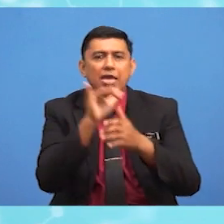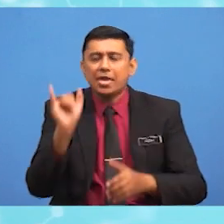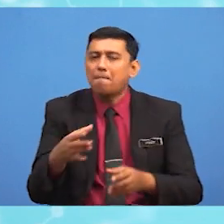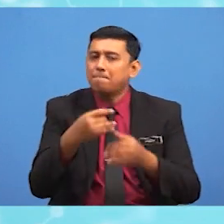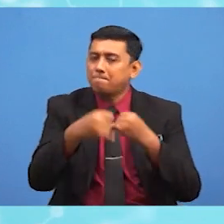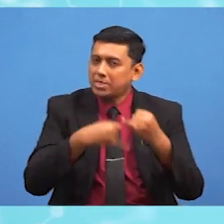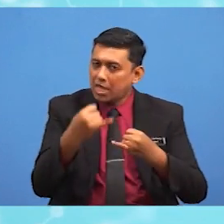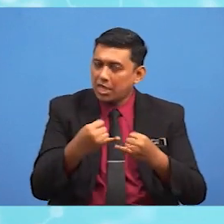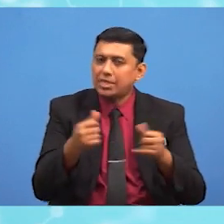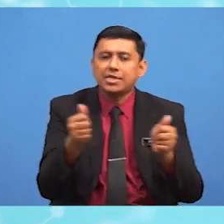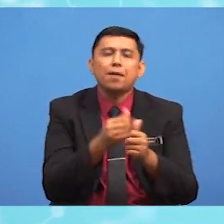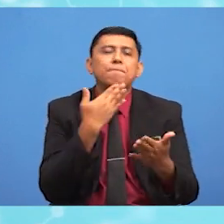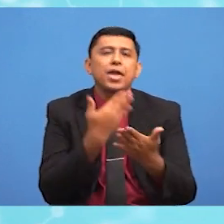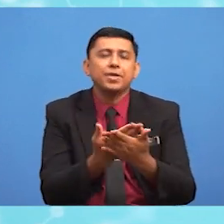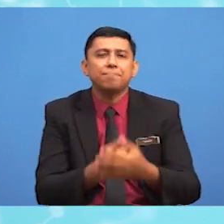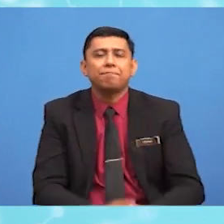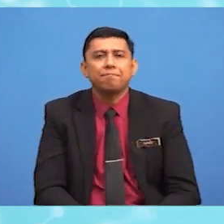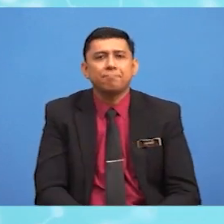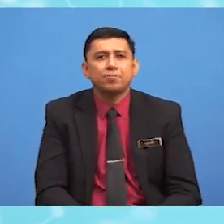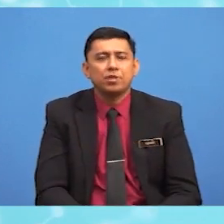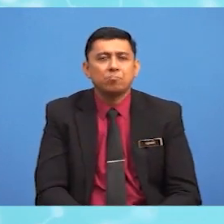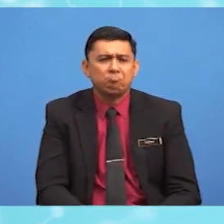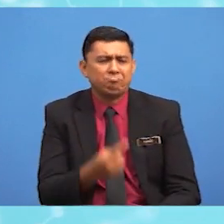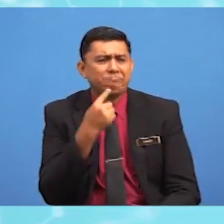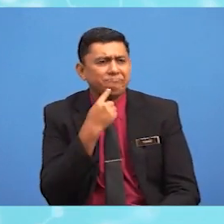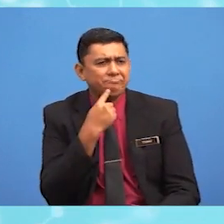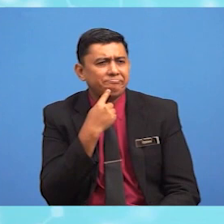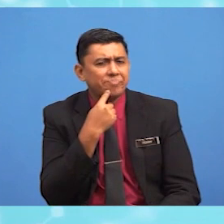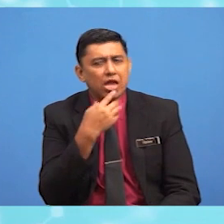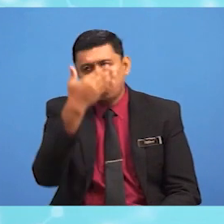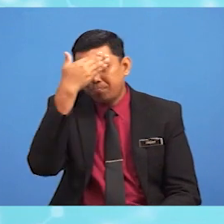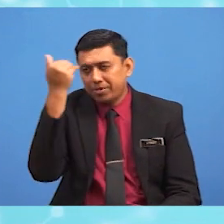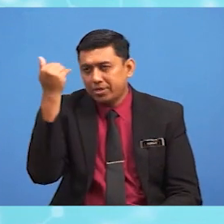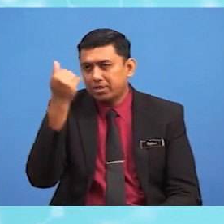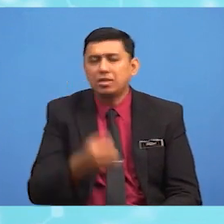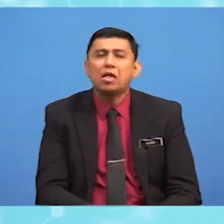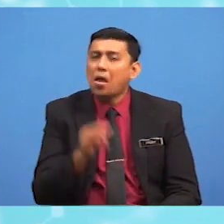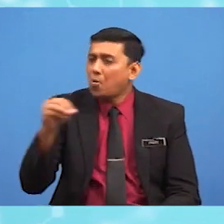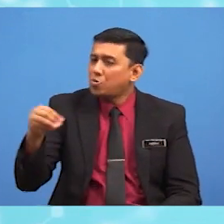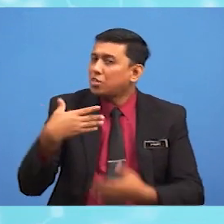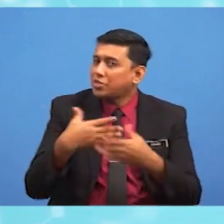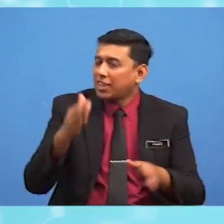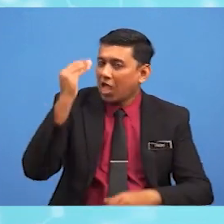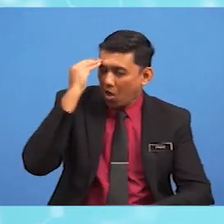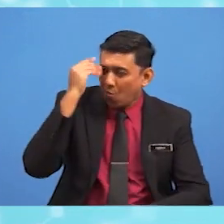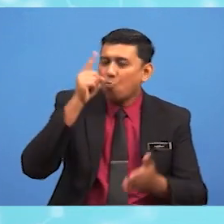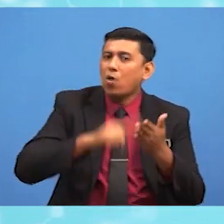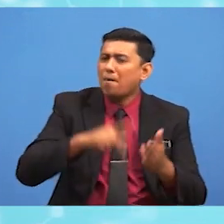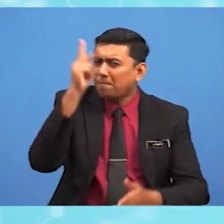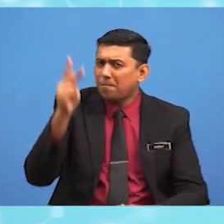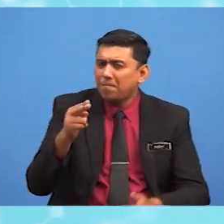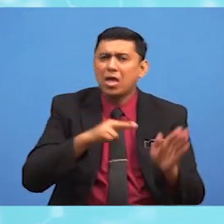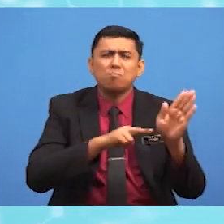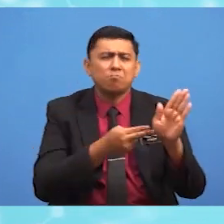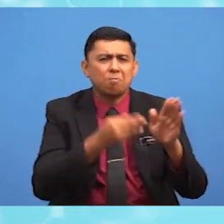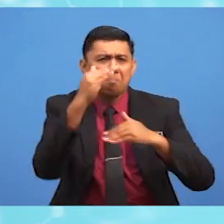yang berjaya menjawab dengan baik. Oops, cikgu hampir lupa. Murid-murid sudah tahu apakah